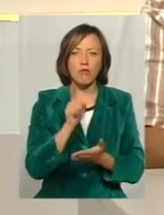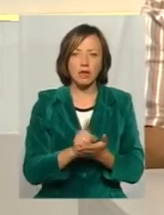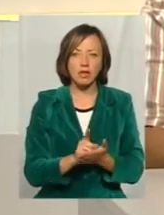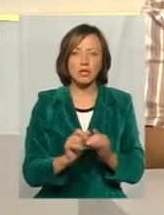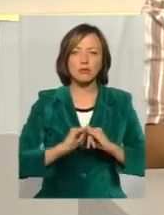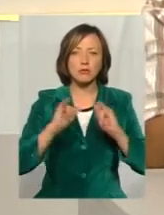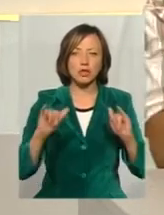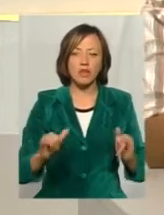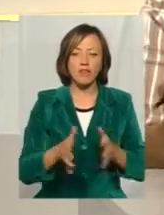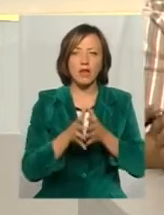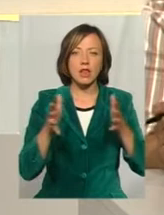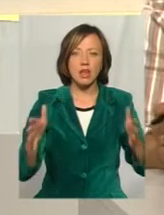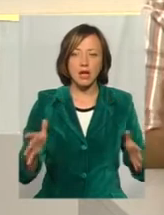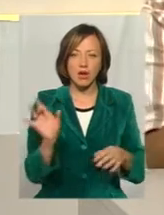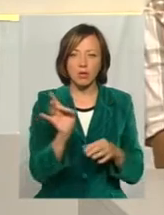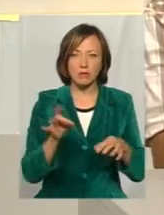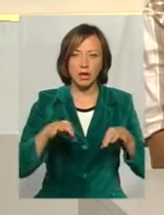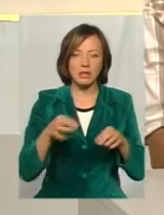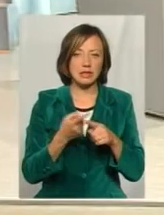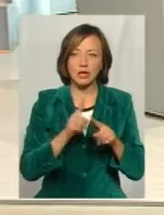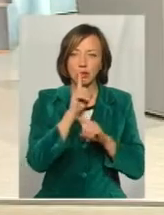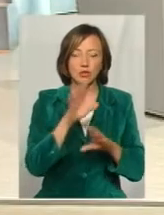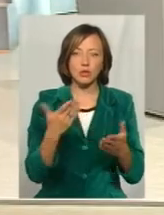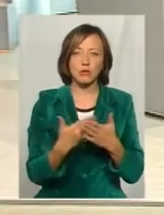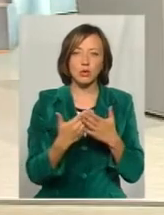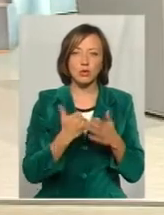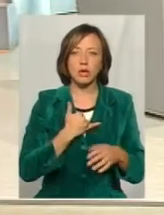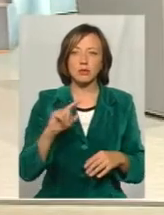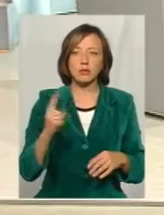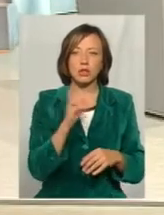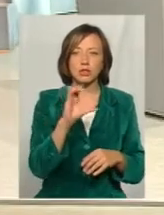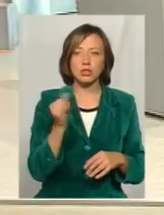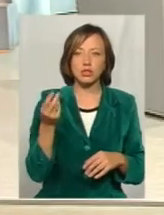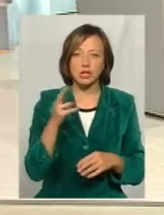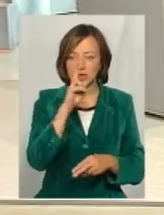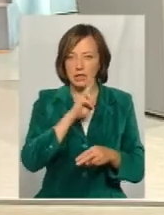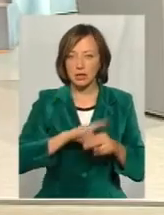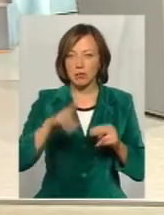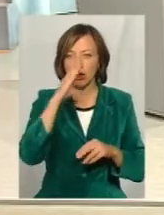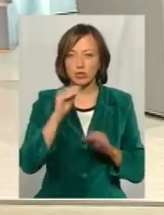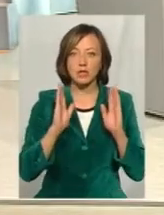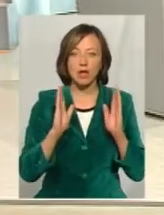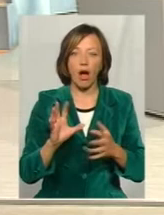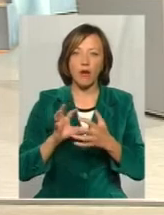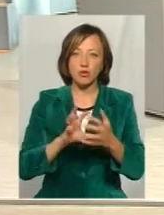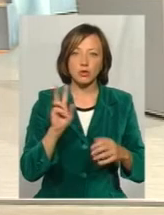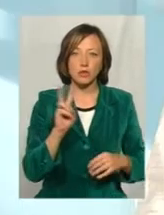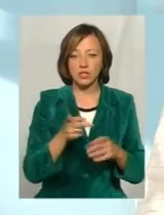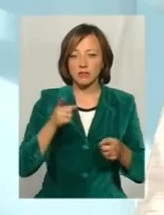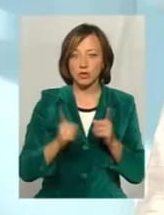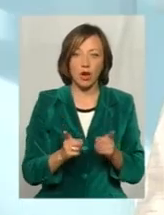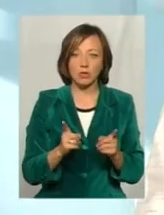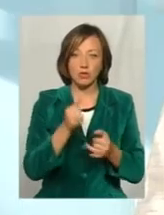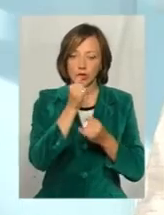щоб збільшити великогабаритний транспорт. Тобто це не буде, що у нас з 1 січня зникнуть взагалі маршрутки, будуть лише автобуси. Ні. І тролейбуси. Ну, звичайно, що вони